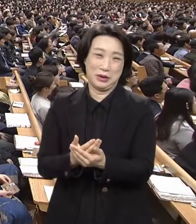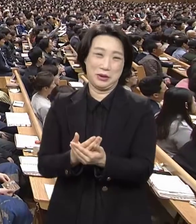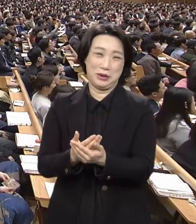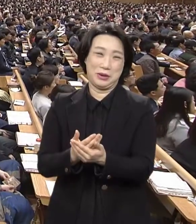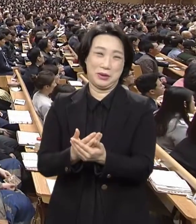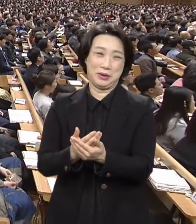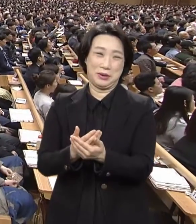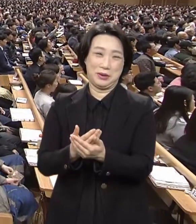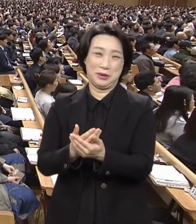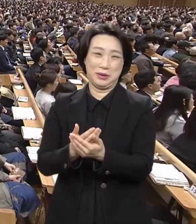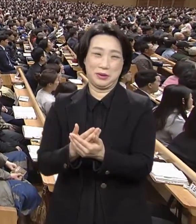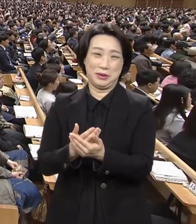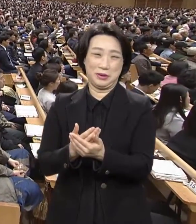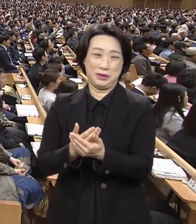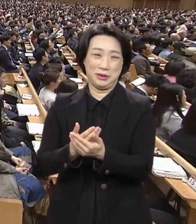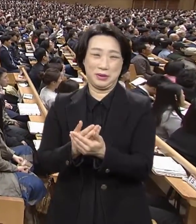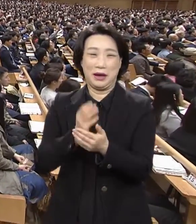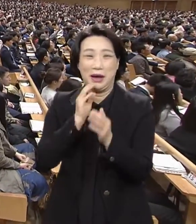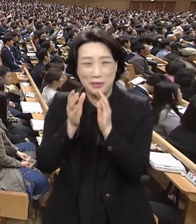하소서